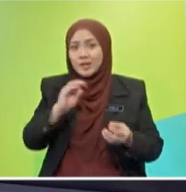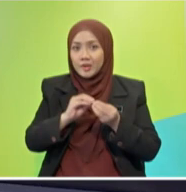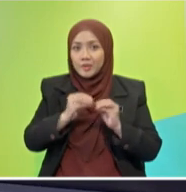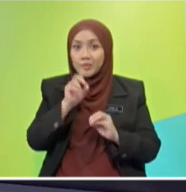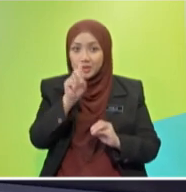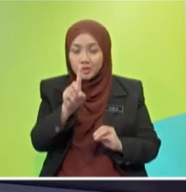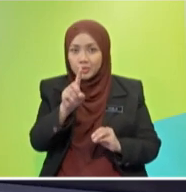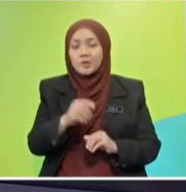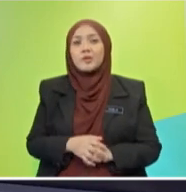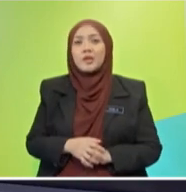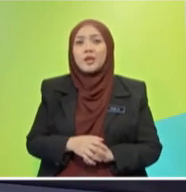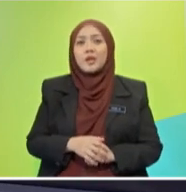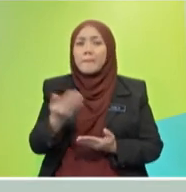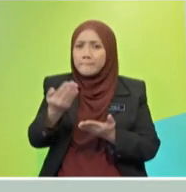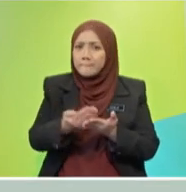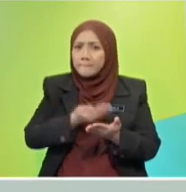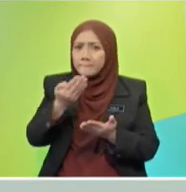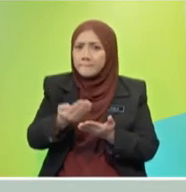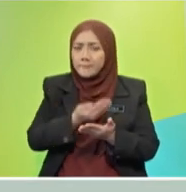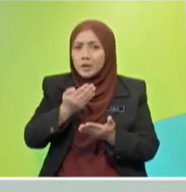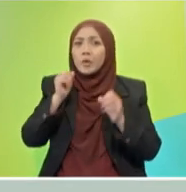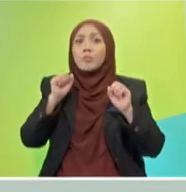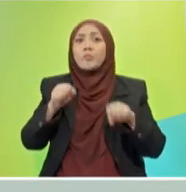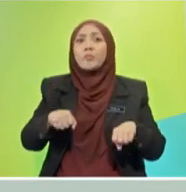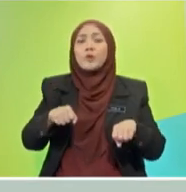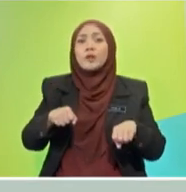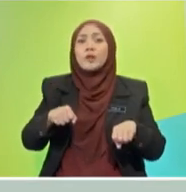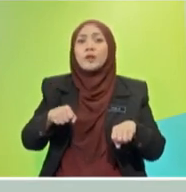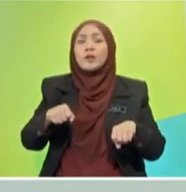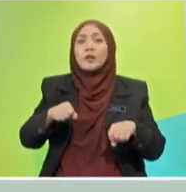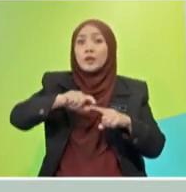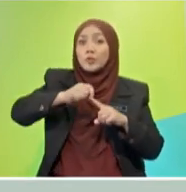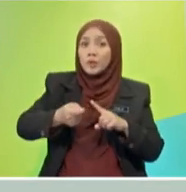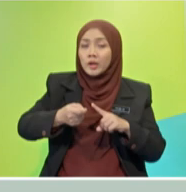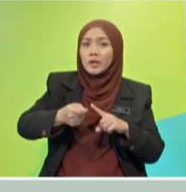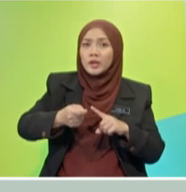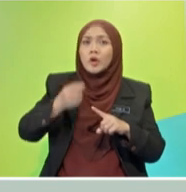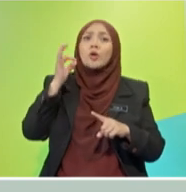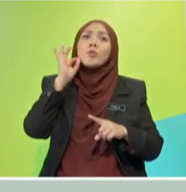mangga adalah buah apel buah ini boleh dituai Bila ya bila